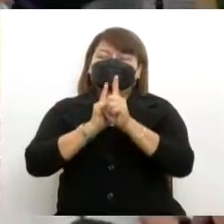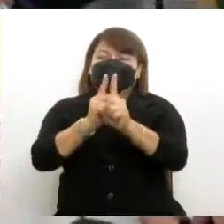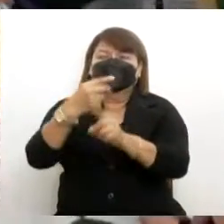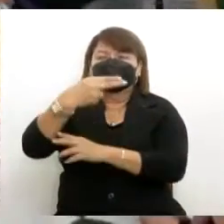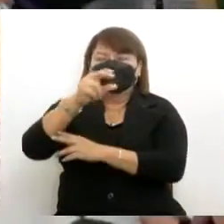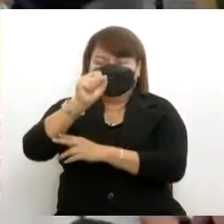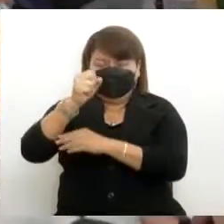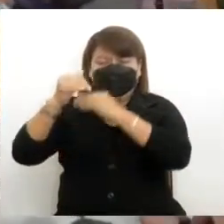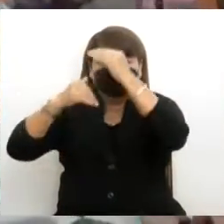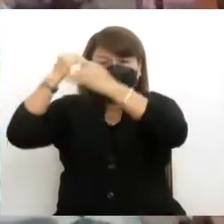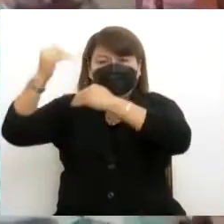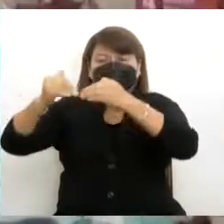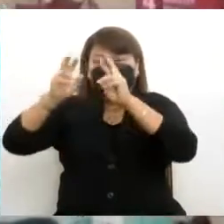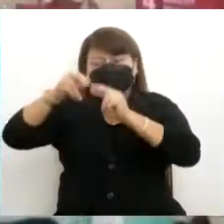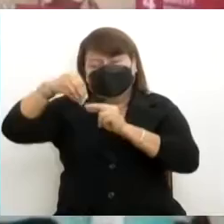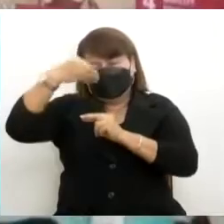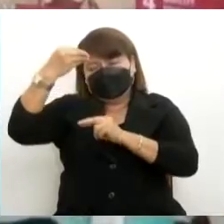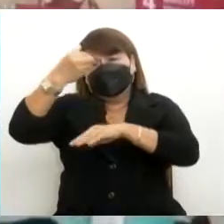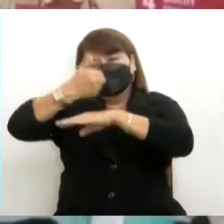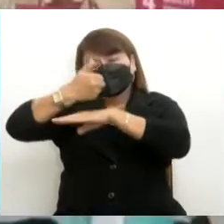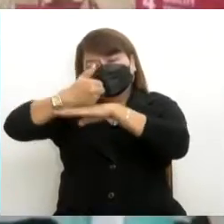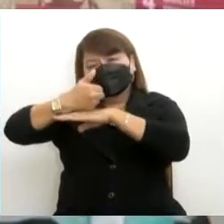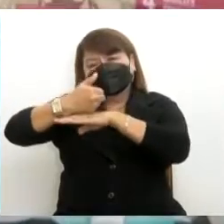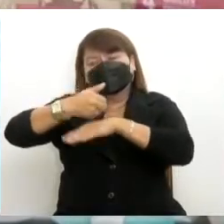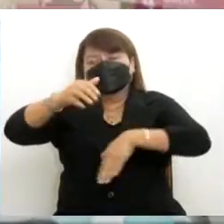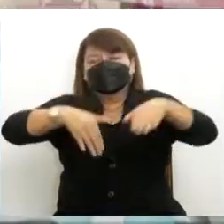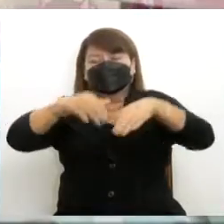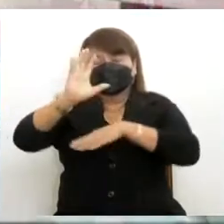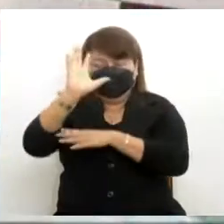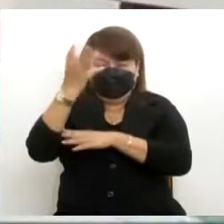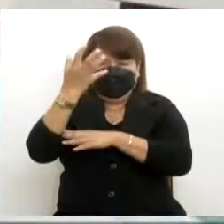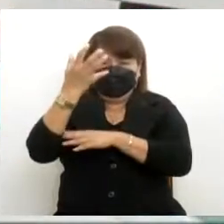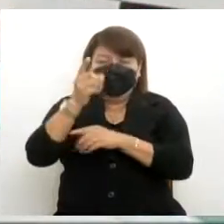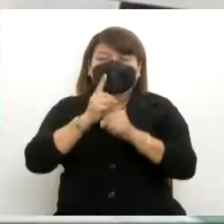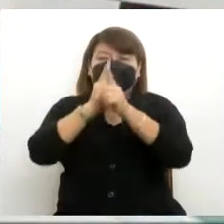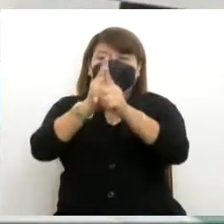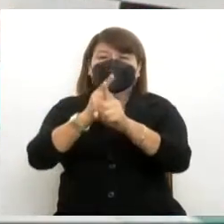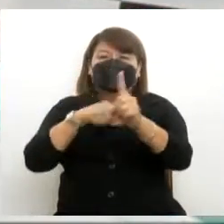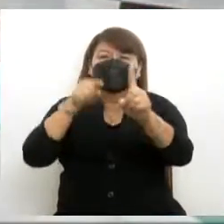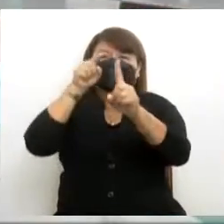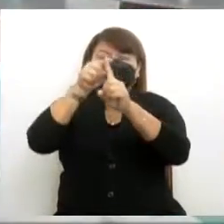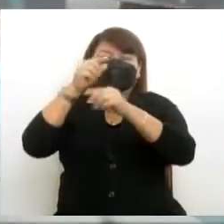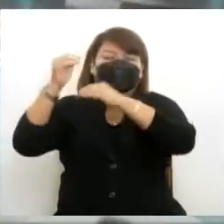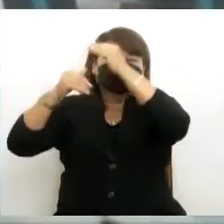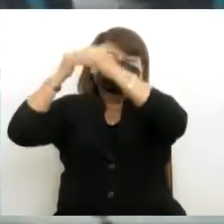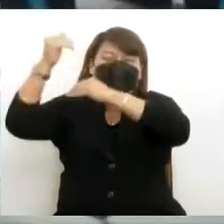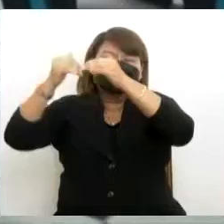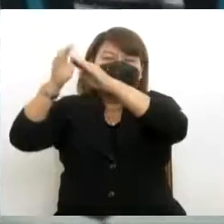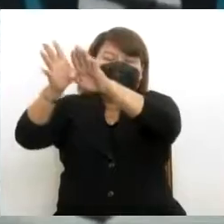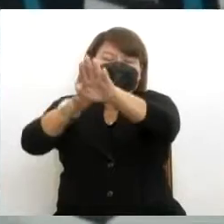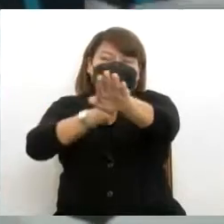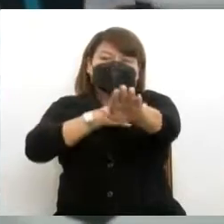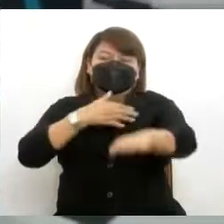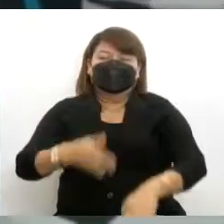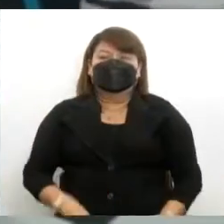ภาพผู้นำนักเรียนสู่การเป็นพลเมืองโลกตามเป้าหมายการพัฒนาที่ยั่งยืนโครงการเป็น